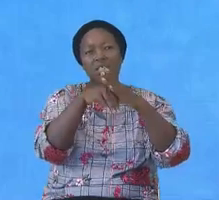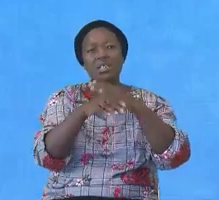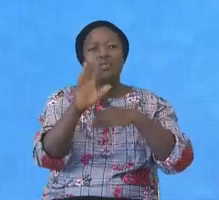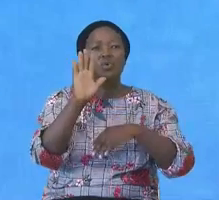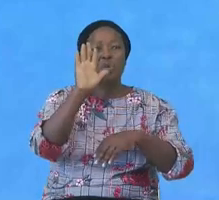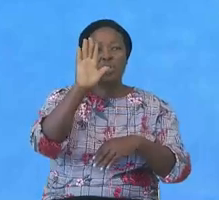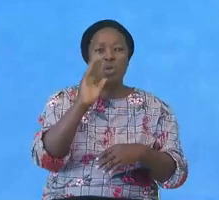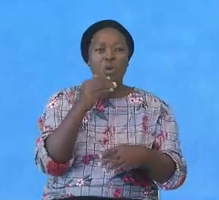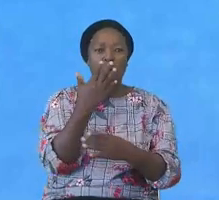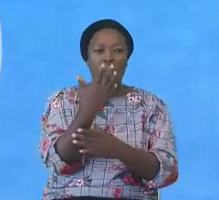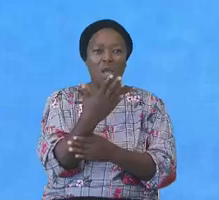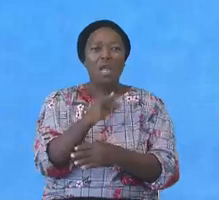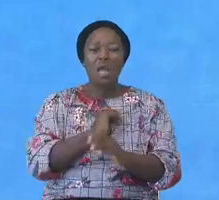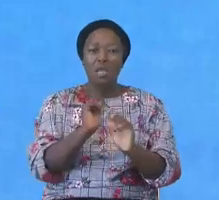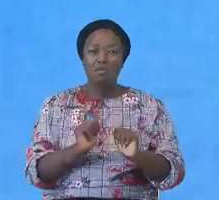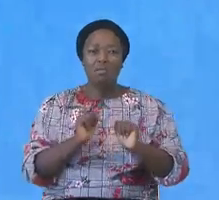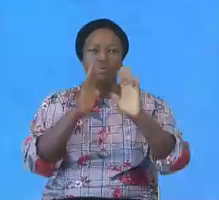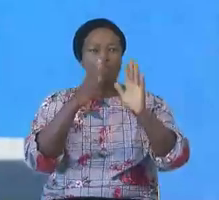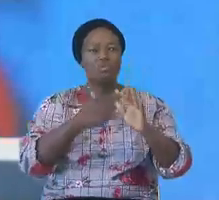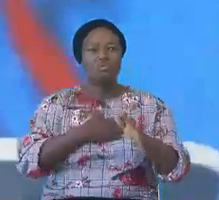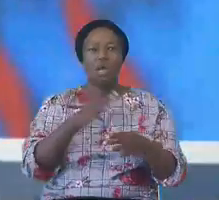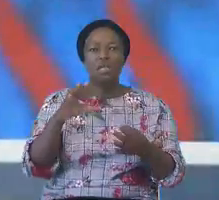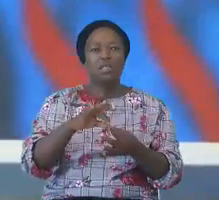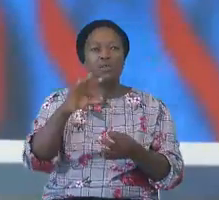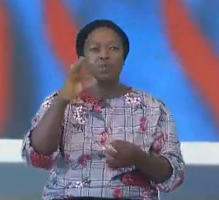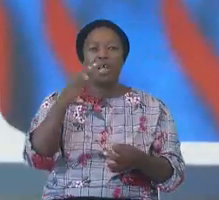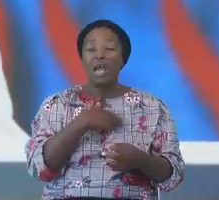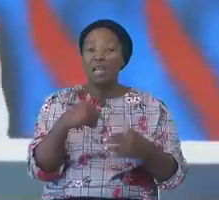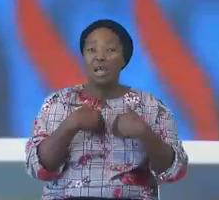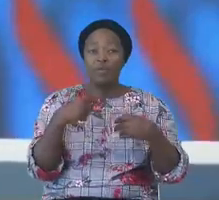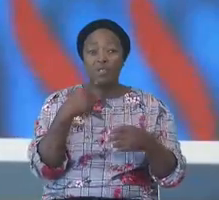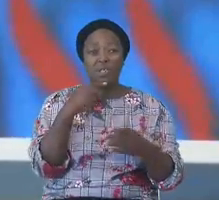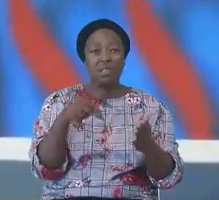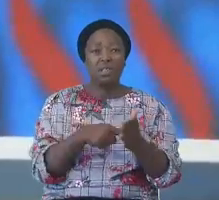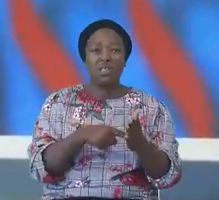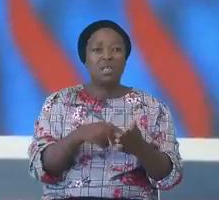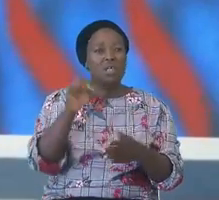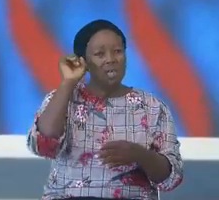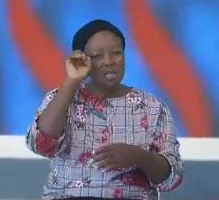Père, je remets mon esprit entre tes mains.